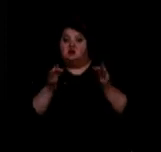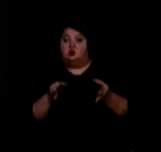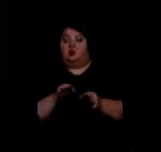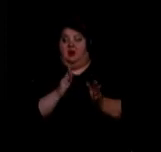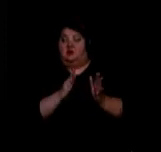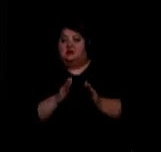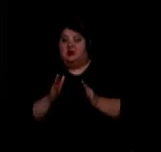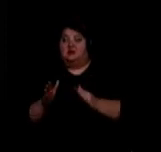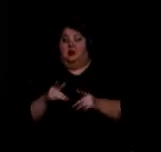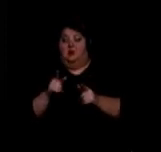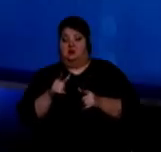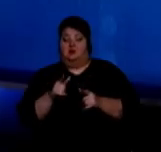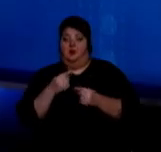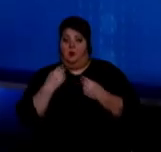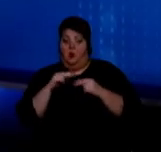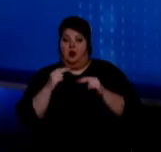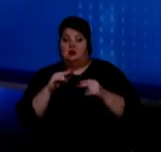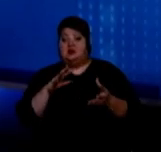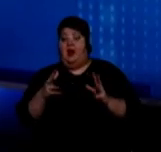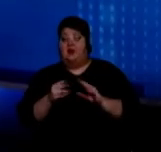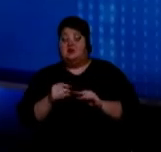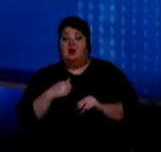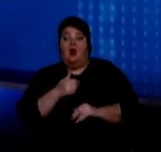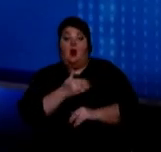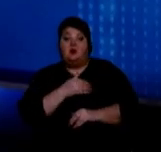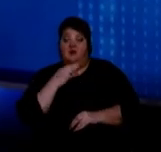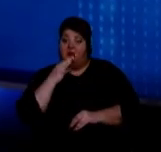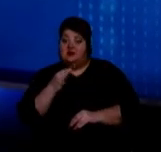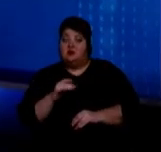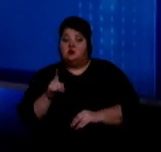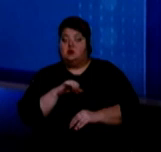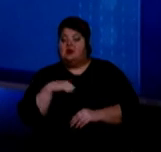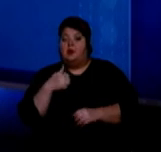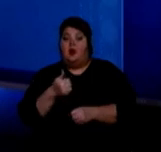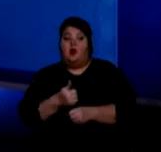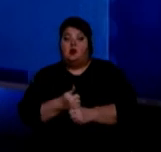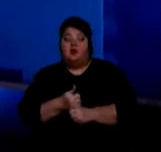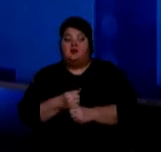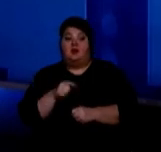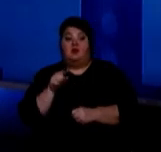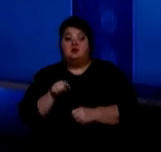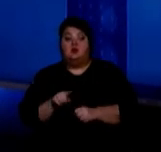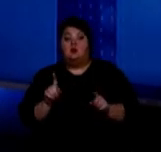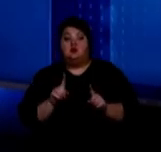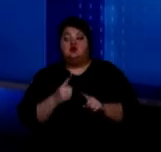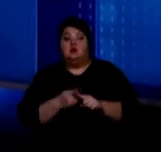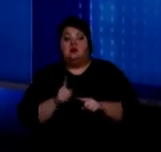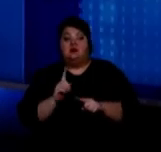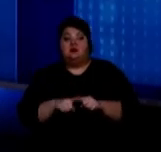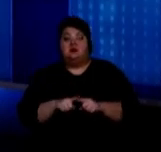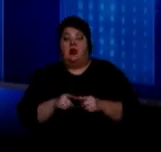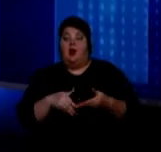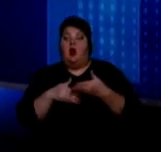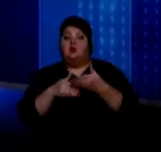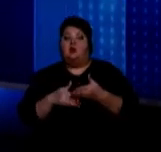серцево-судинної системи це покращує. Ну, а взагалі, я хотів би сказати, що саме головне в цьому, що це